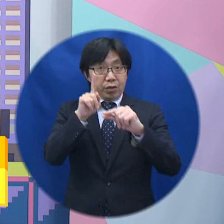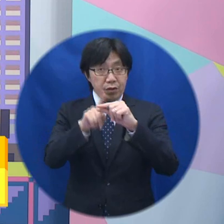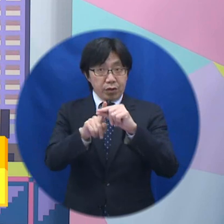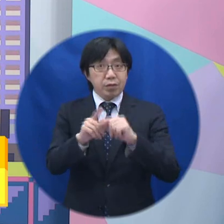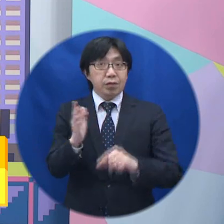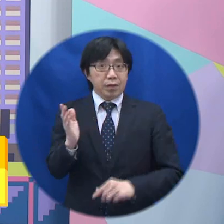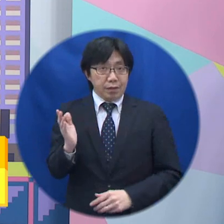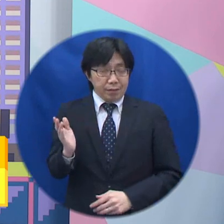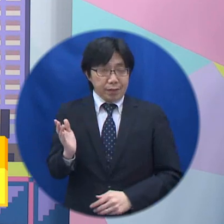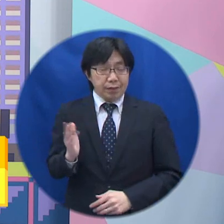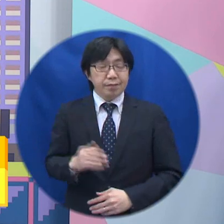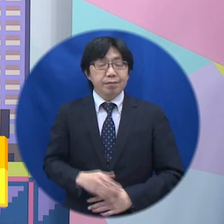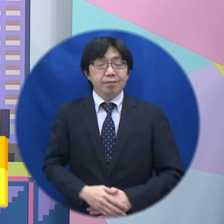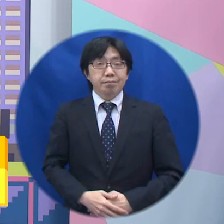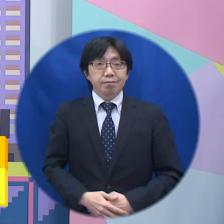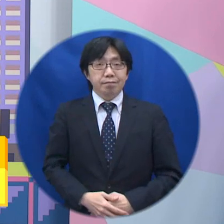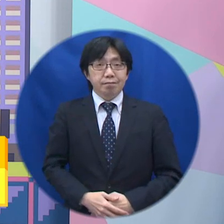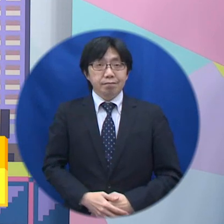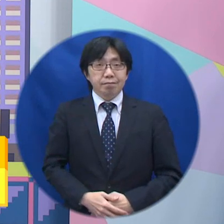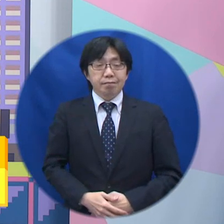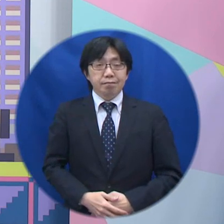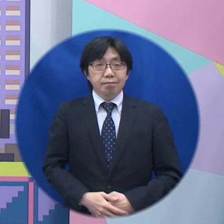生放送でお送りいたします。